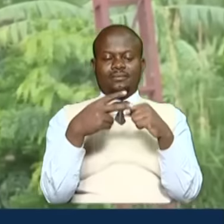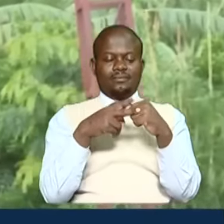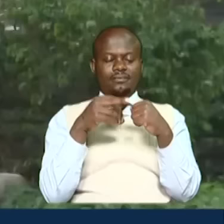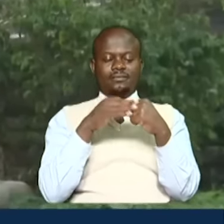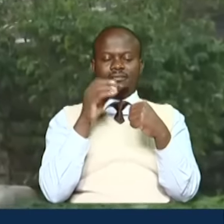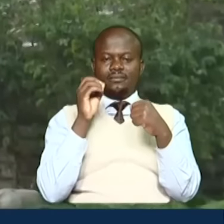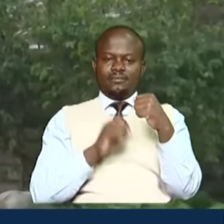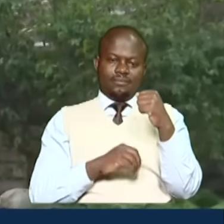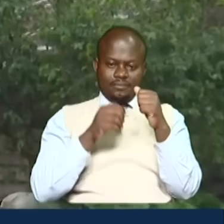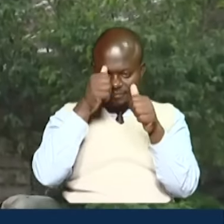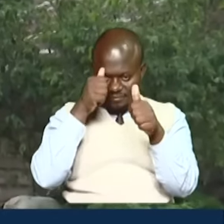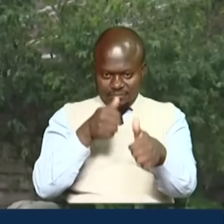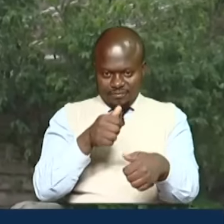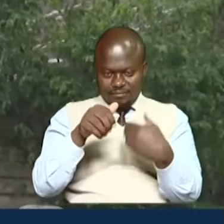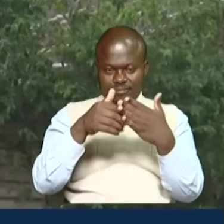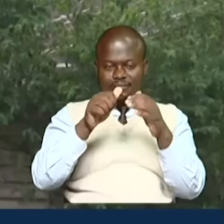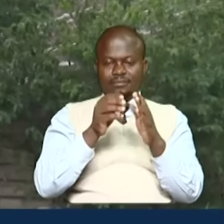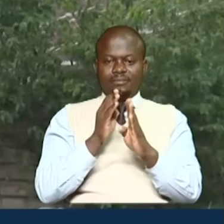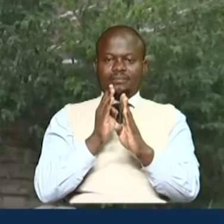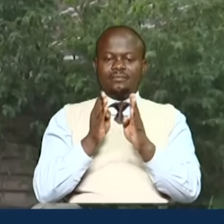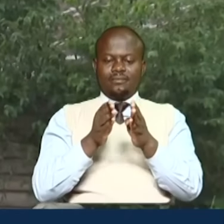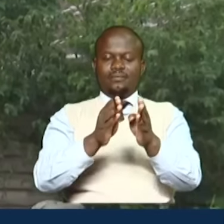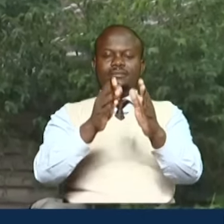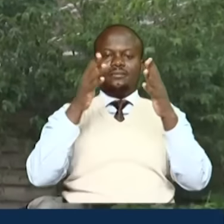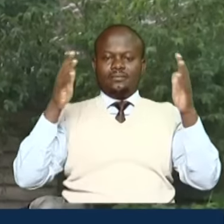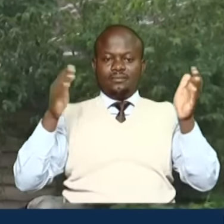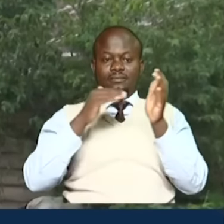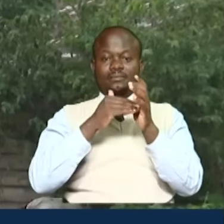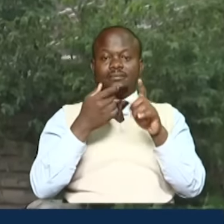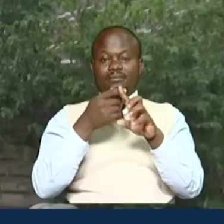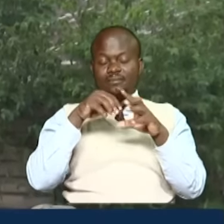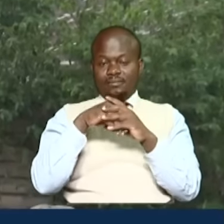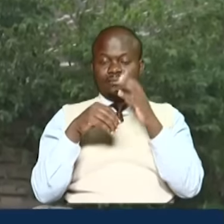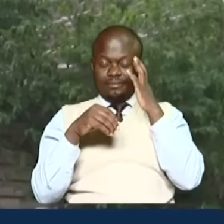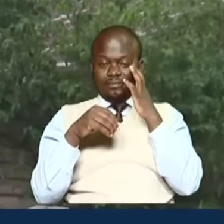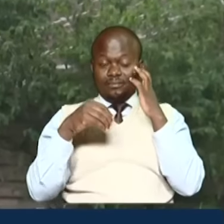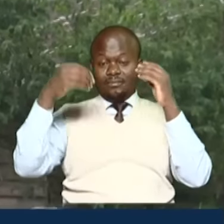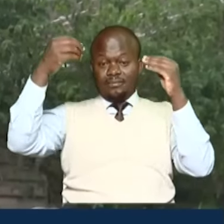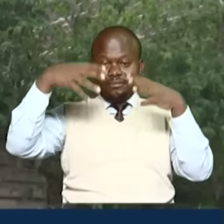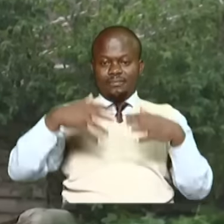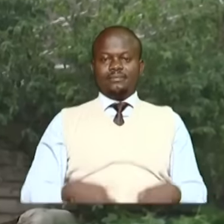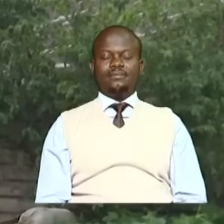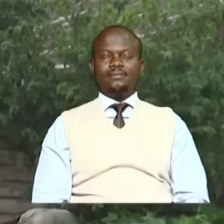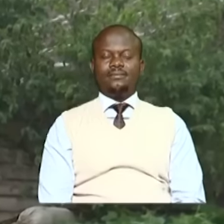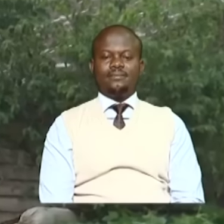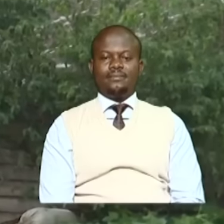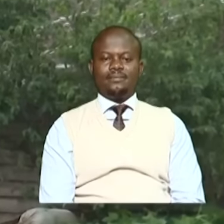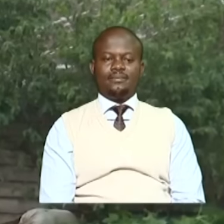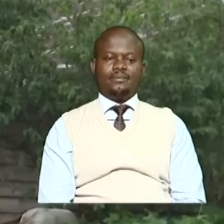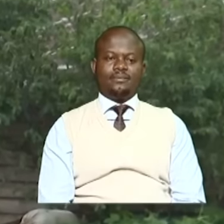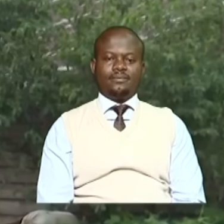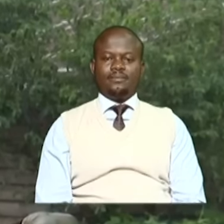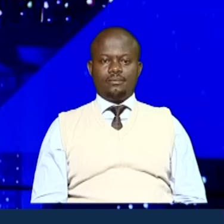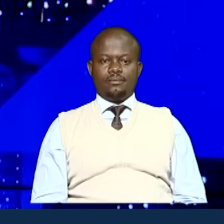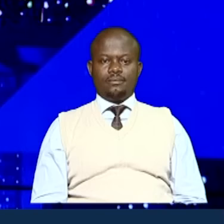78%, hagendeye ku bawufatiye ku muyoboro mugari ndetse no kubafite akomoka ku mirasire y'izuba. Pascal Nshimiyimana mu karere